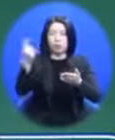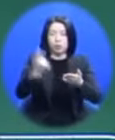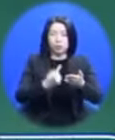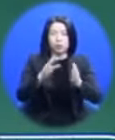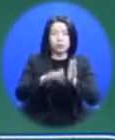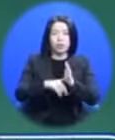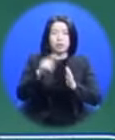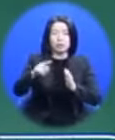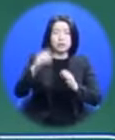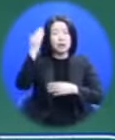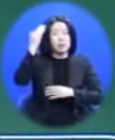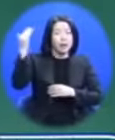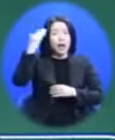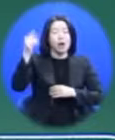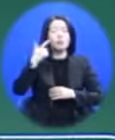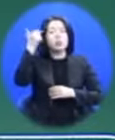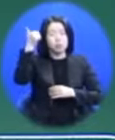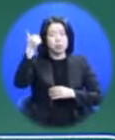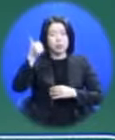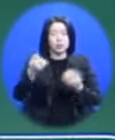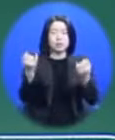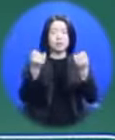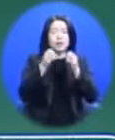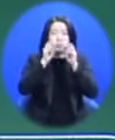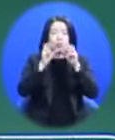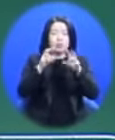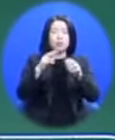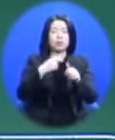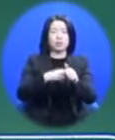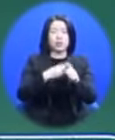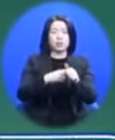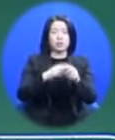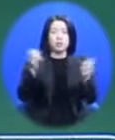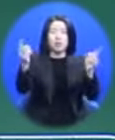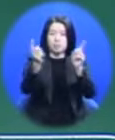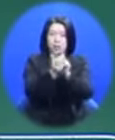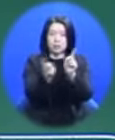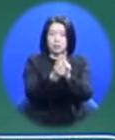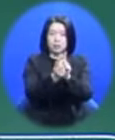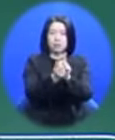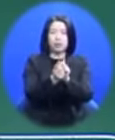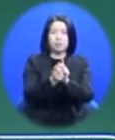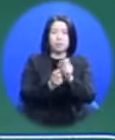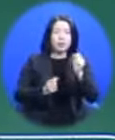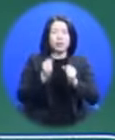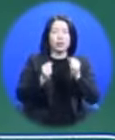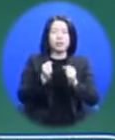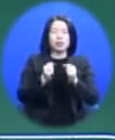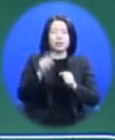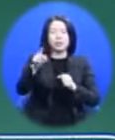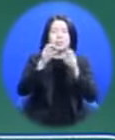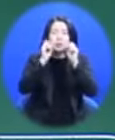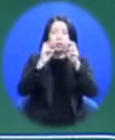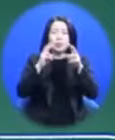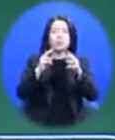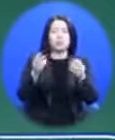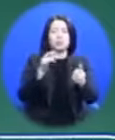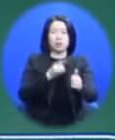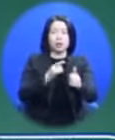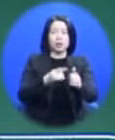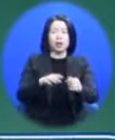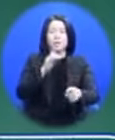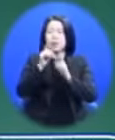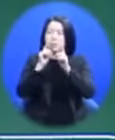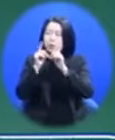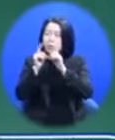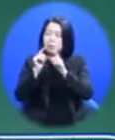돌아와서 그 한국인 목사님, 선교사님을 만나는데요. 이 현지인 자매가 막 달려가더니 그 선교사님에게 막 뭐라